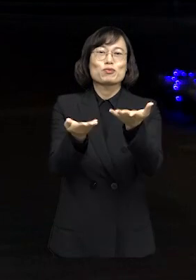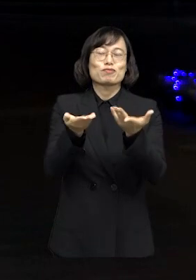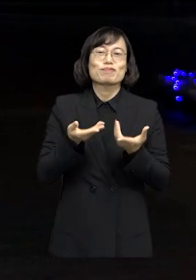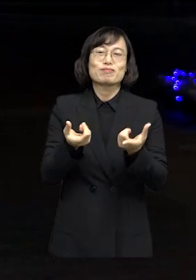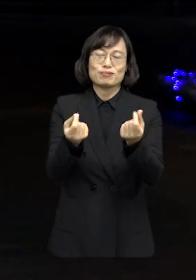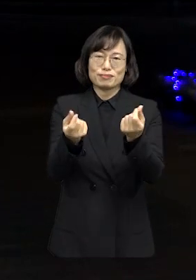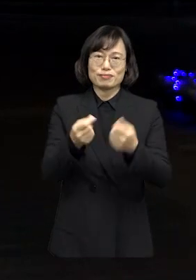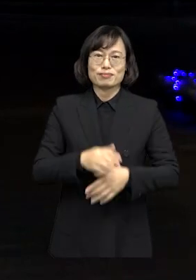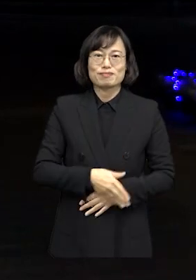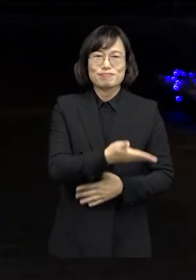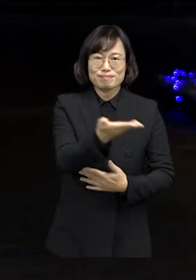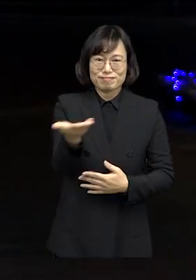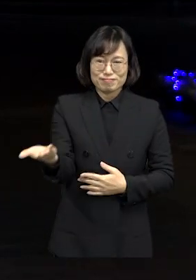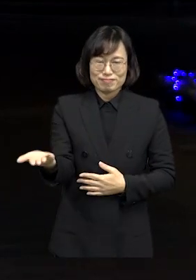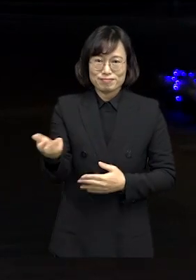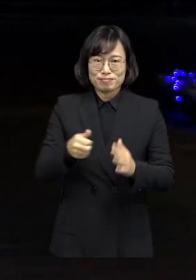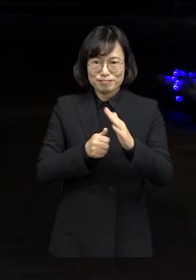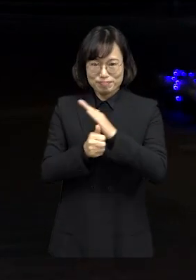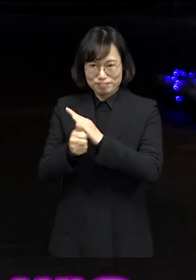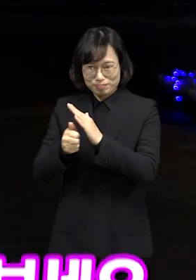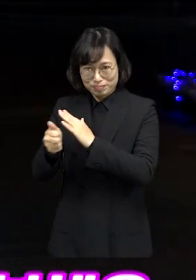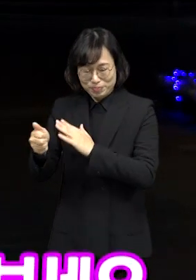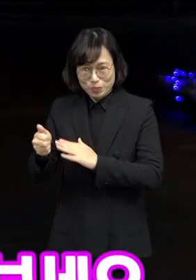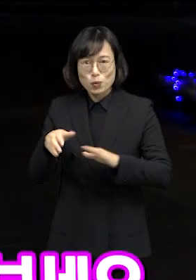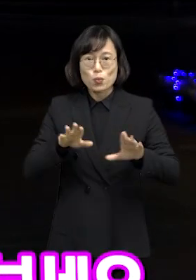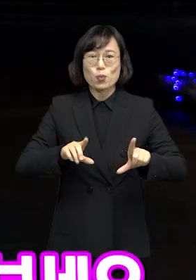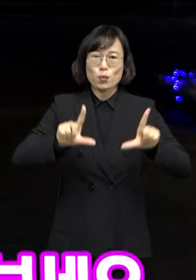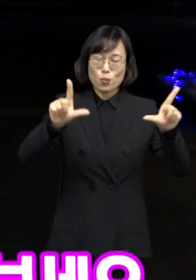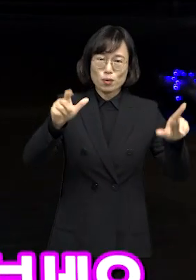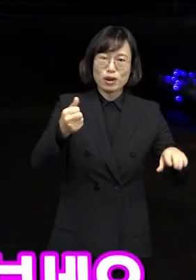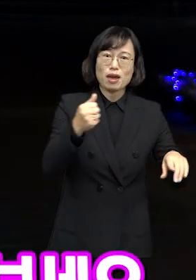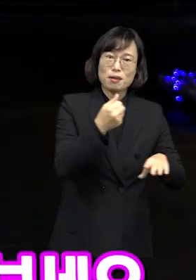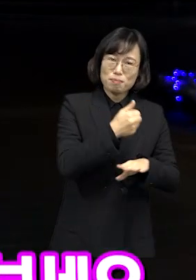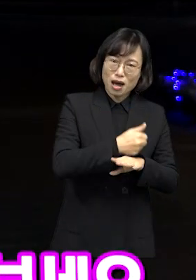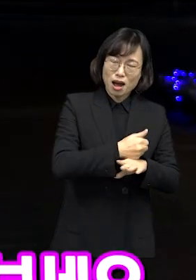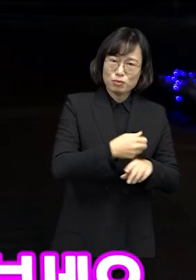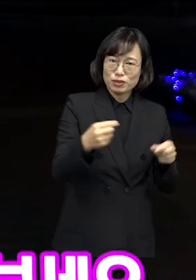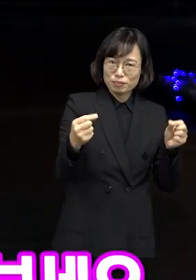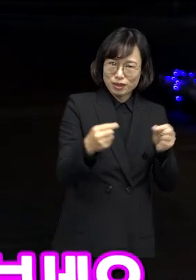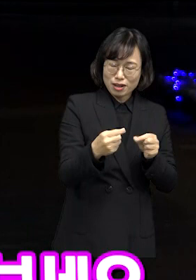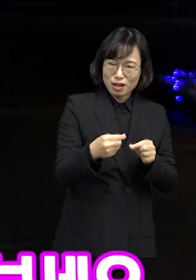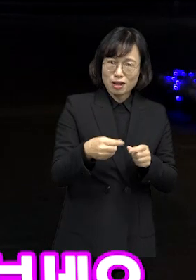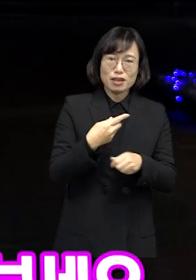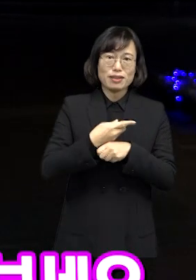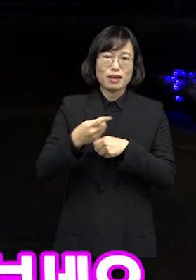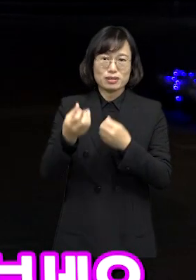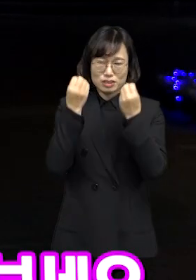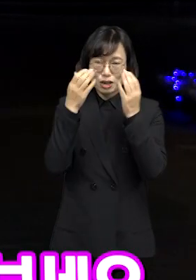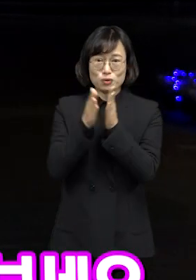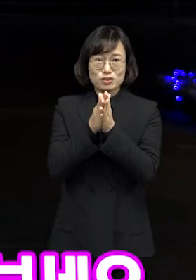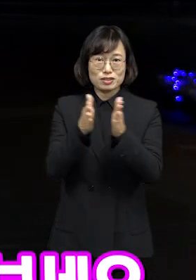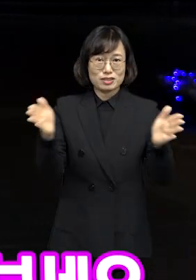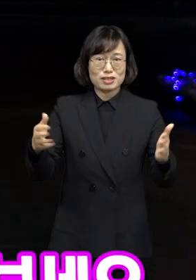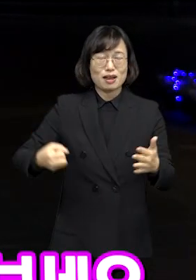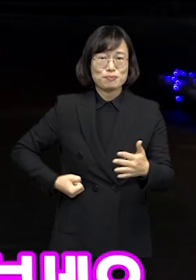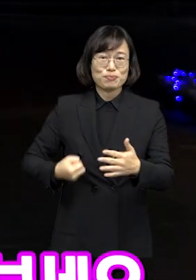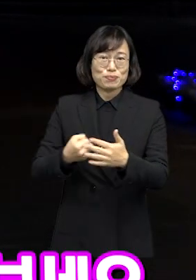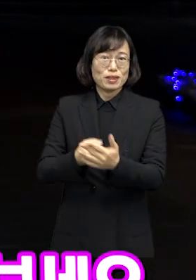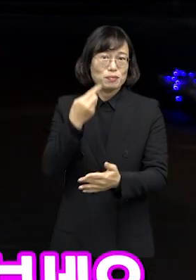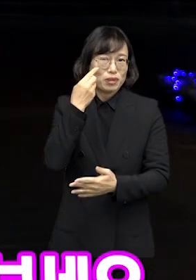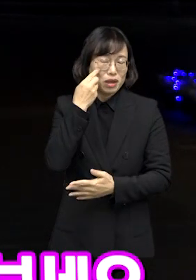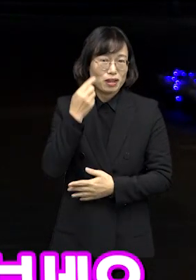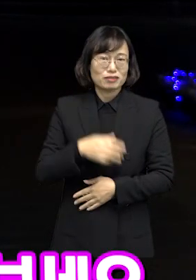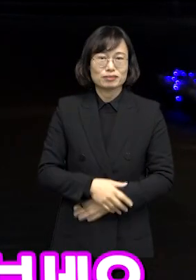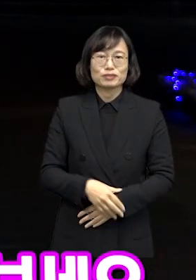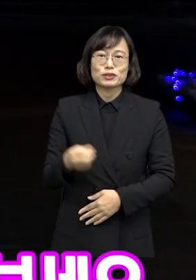너무 큰 선물을 주신 것 같아요. 여러분도 이곳에서 올 한 해의 마무리 그리고 내년의 새로운 시작을 다짐해